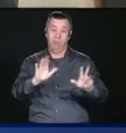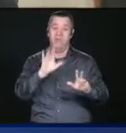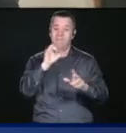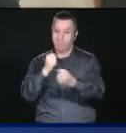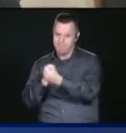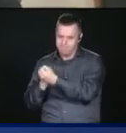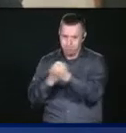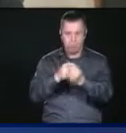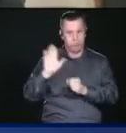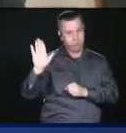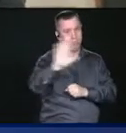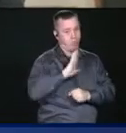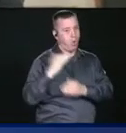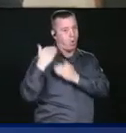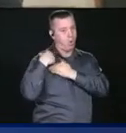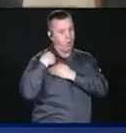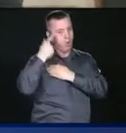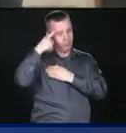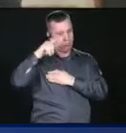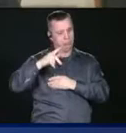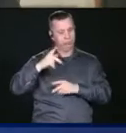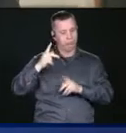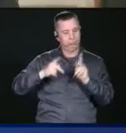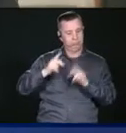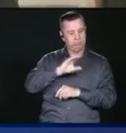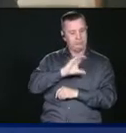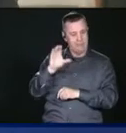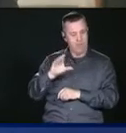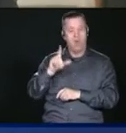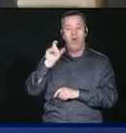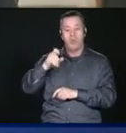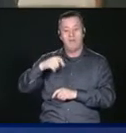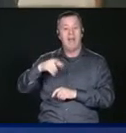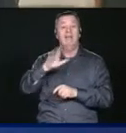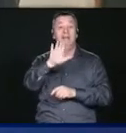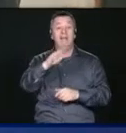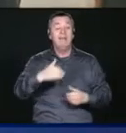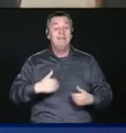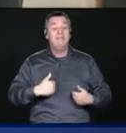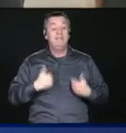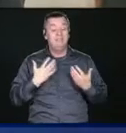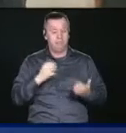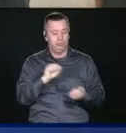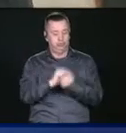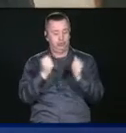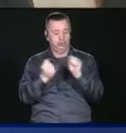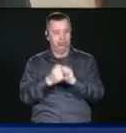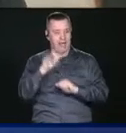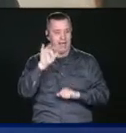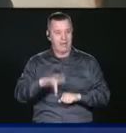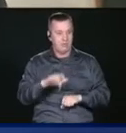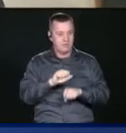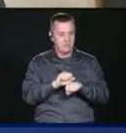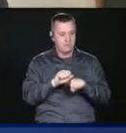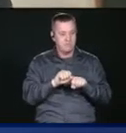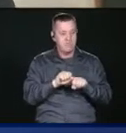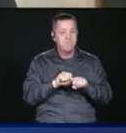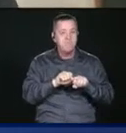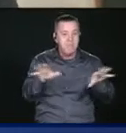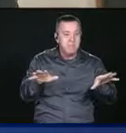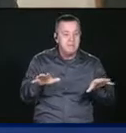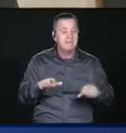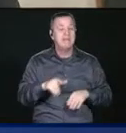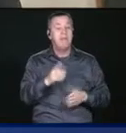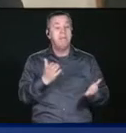où vous vivez ou ce que vous faites dans la vie, votre vie a changé à cause de la pandémie. Vos besoins, vos inquiétudes et